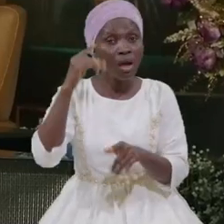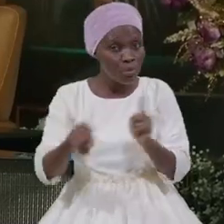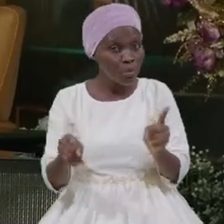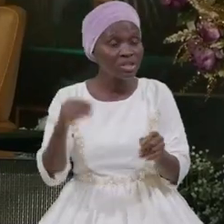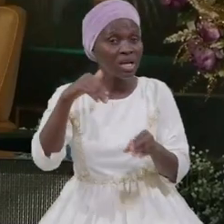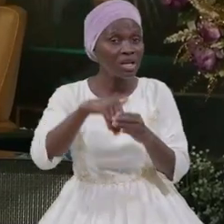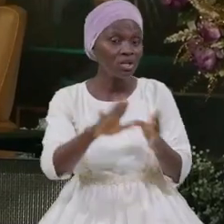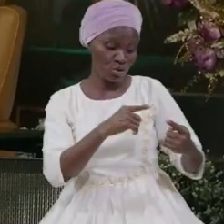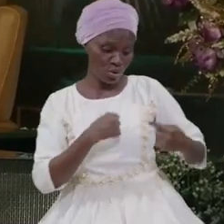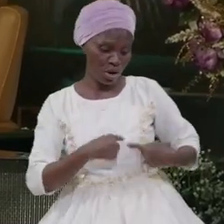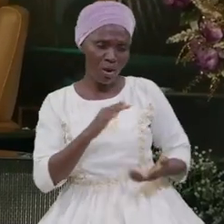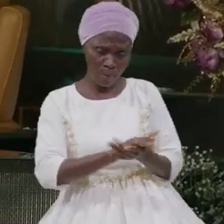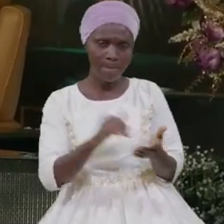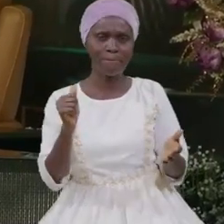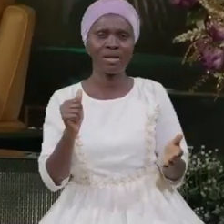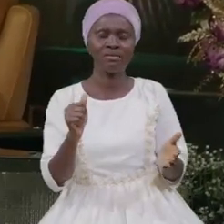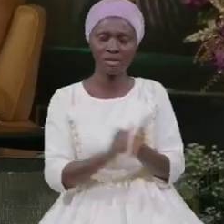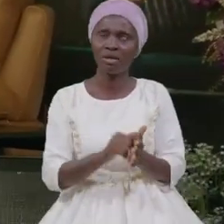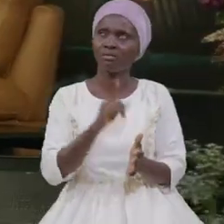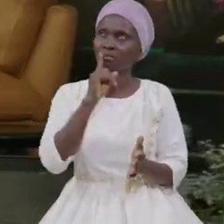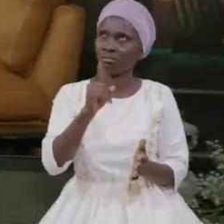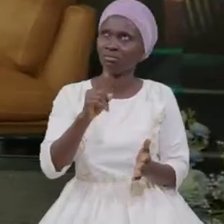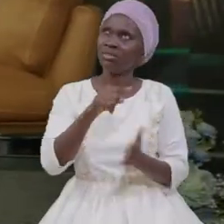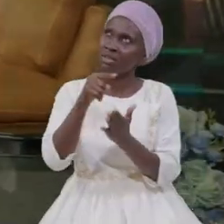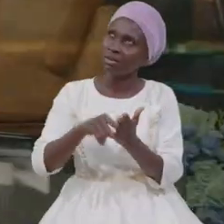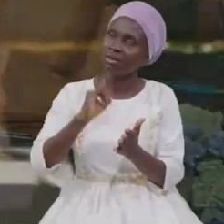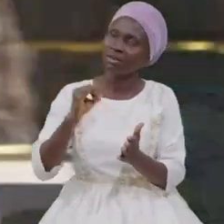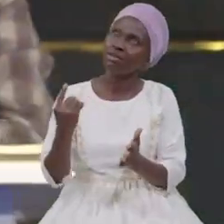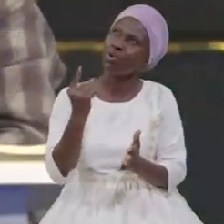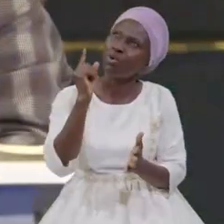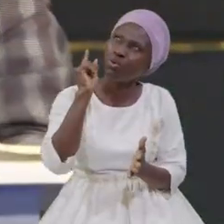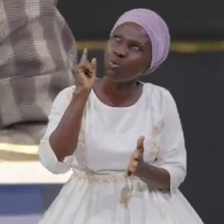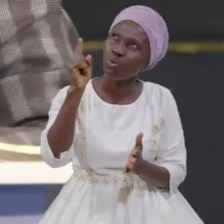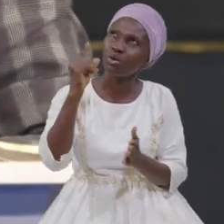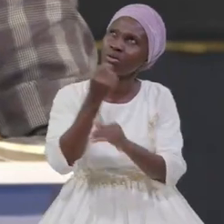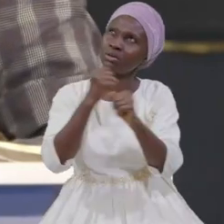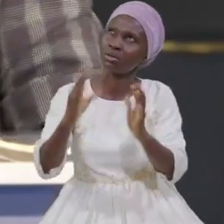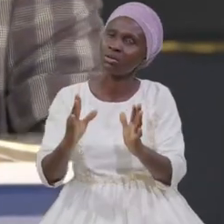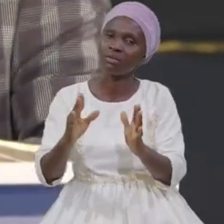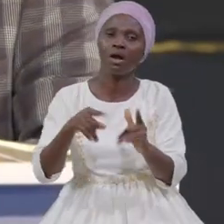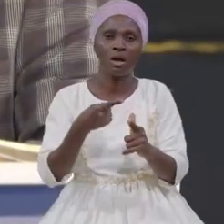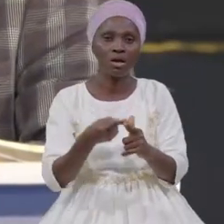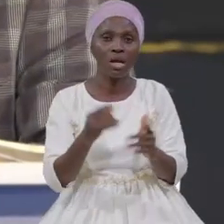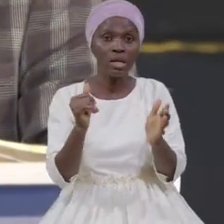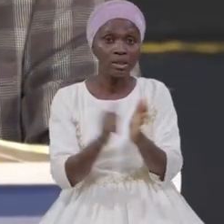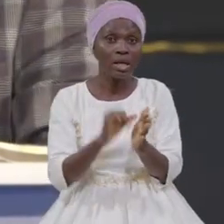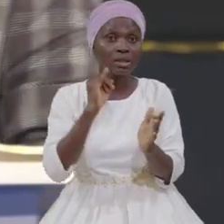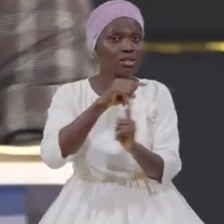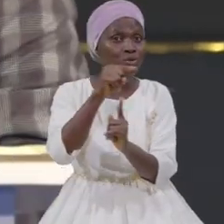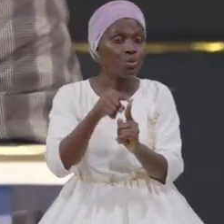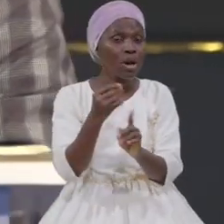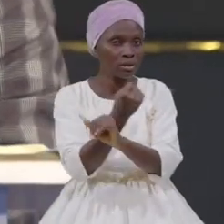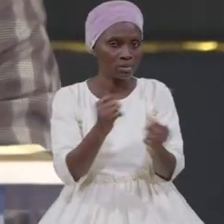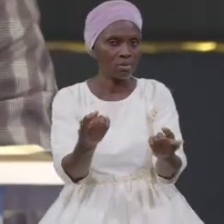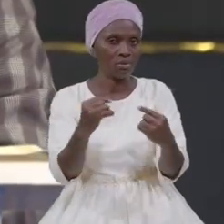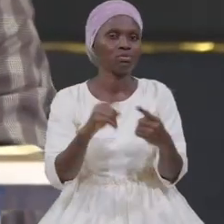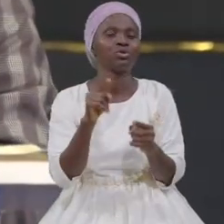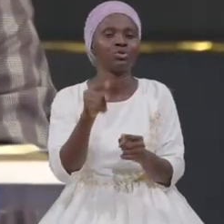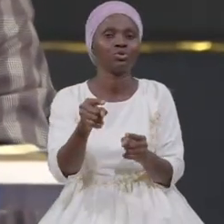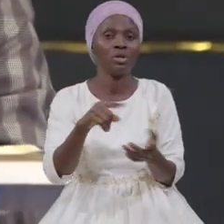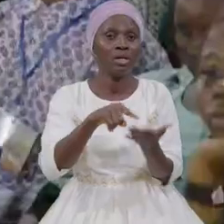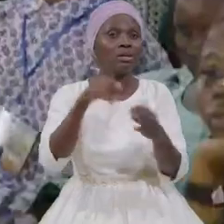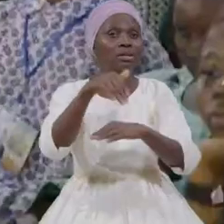que c'est le seul Sauveur. C'est en ce moment-là que le salut te parviendra. C'est pourquoi ce soir, le